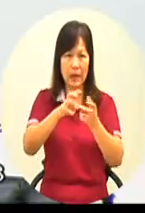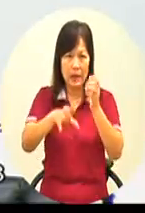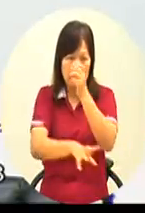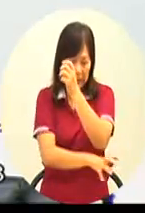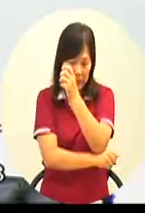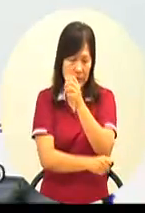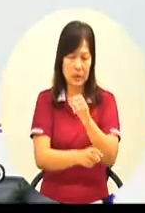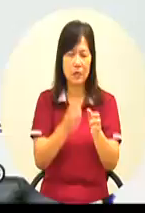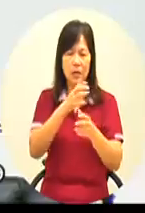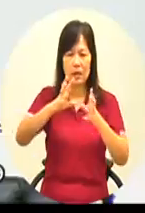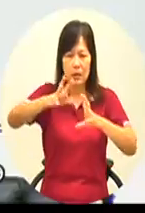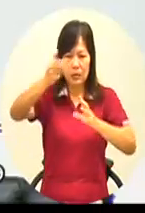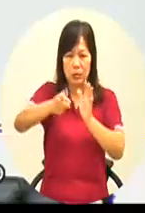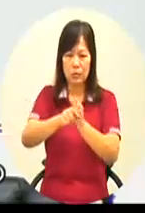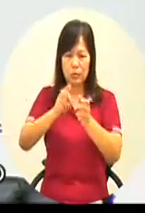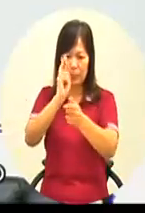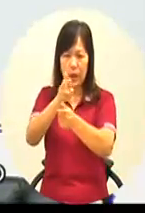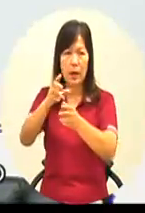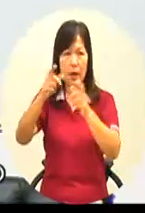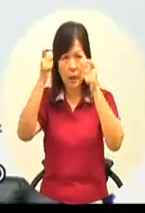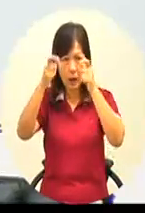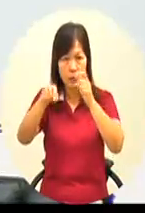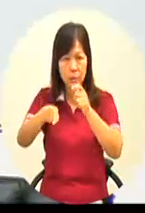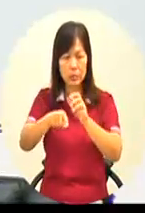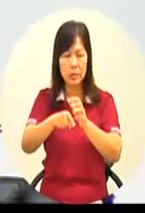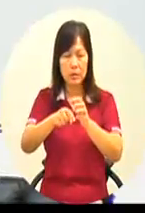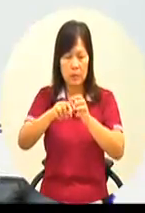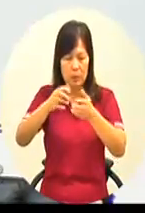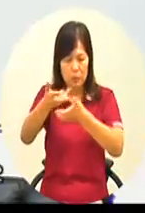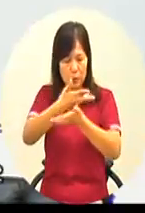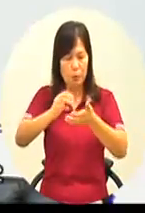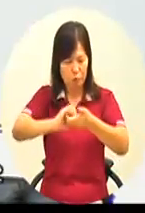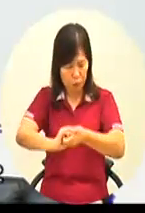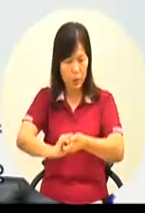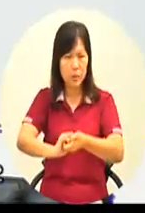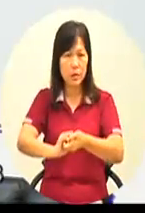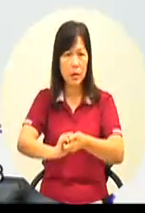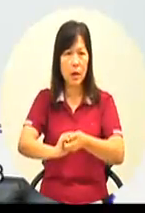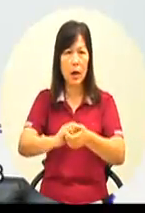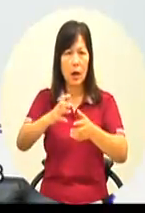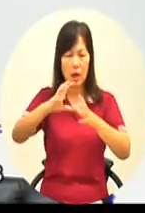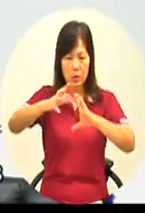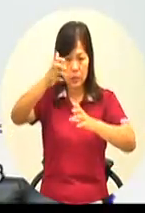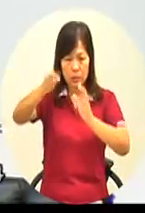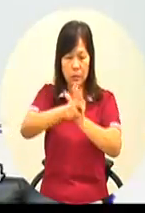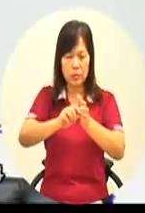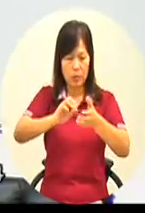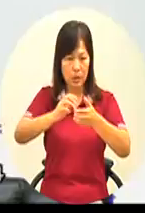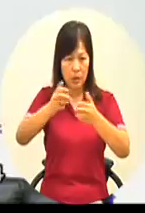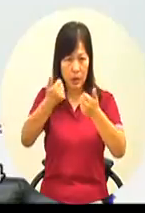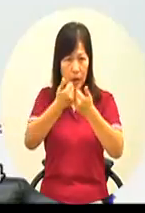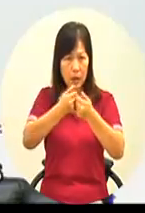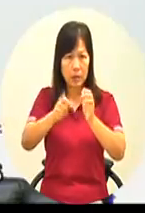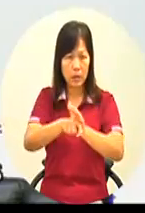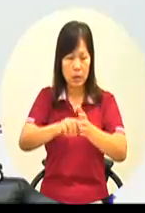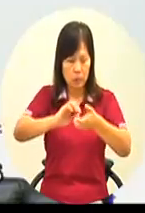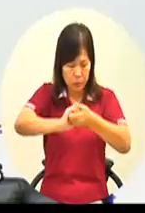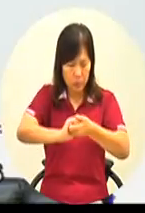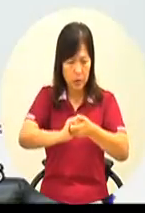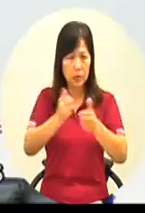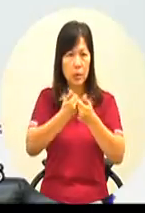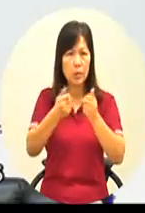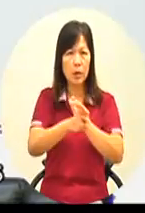雄，决策协调会议定调，这个总统召开的决策会议不止陈局市长到